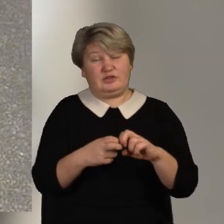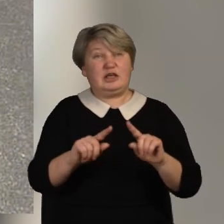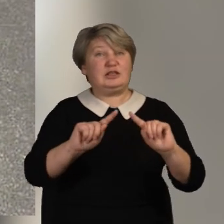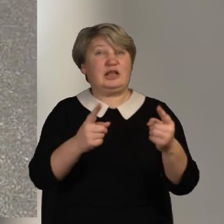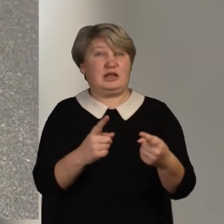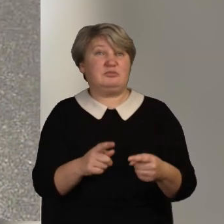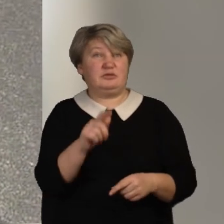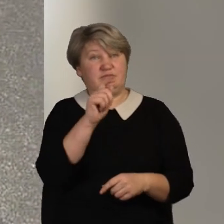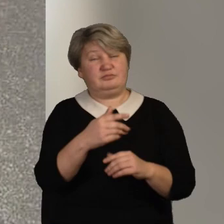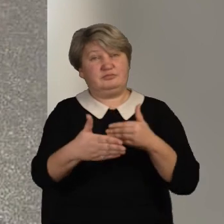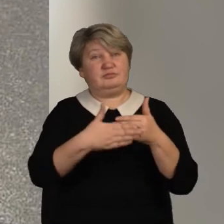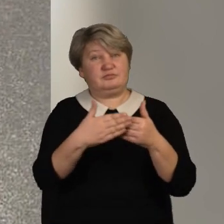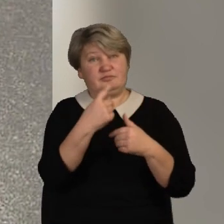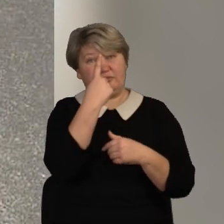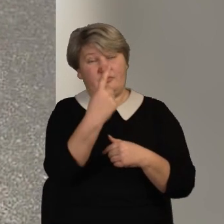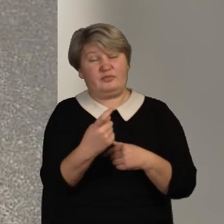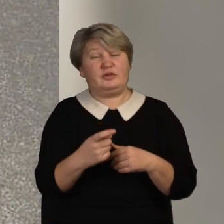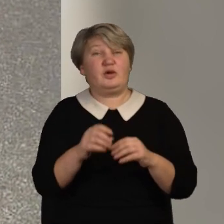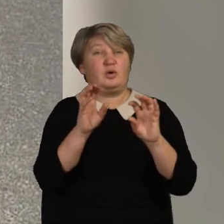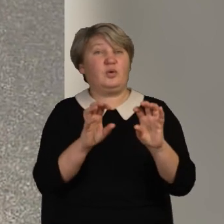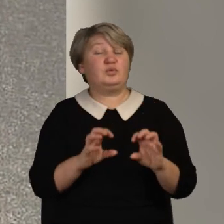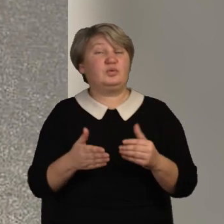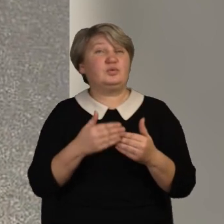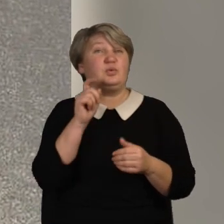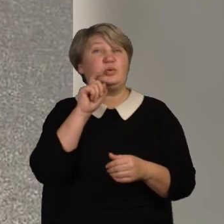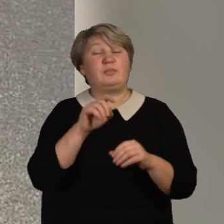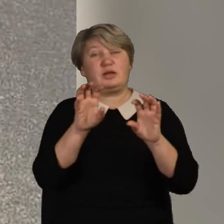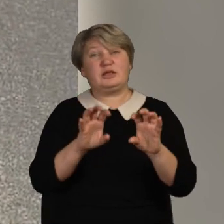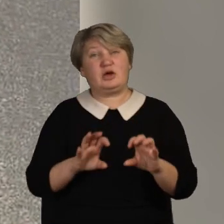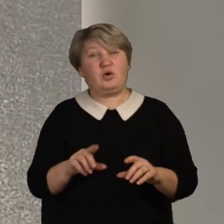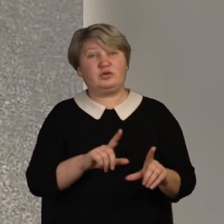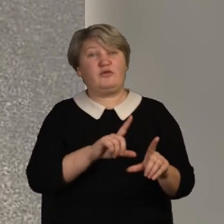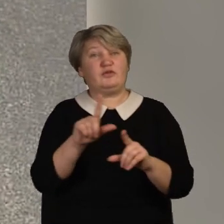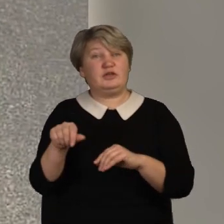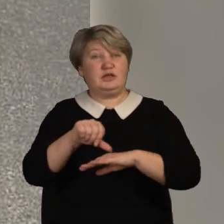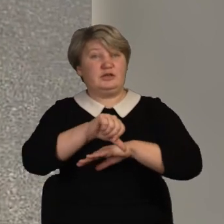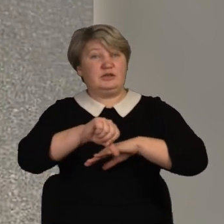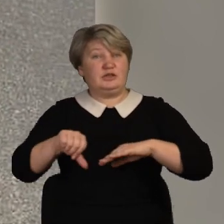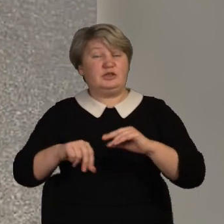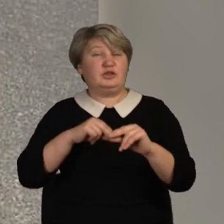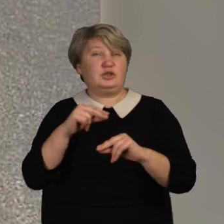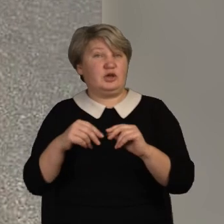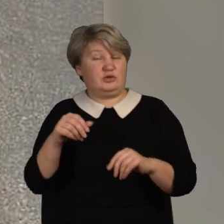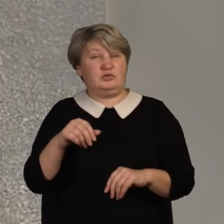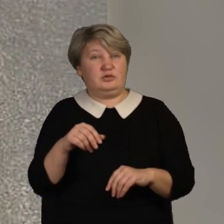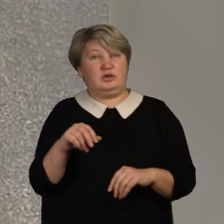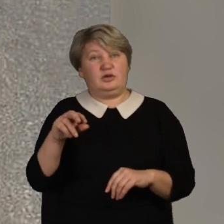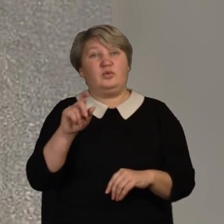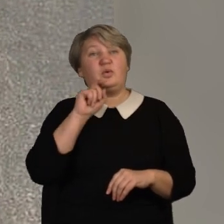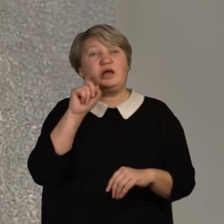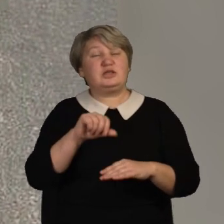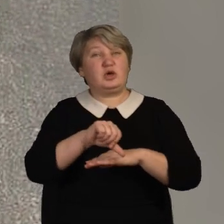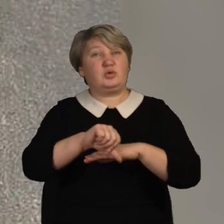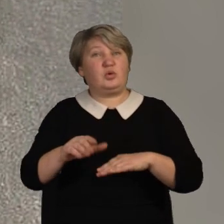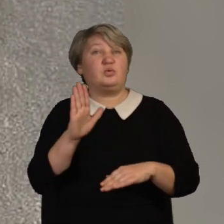про підозру за статтею Кримінального кодексу України про незаконне переправлення осіб через державний кордон. Невдовзі чоловікові оберуть